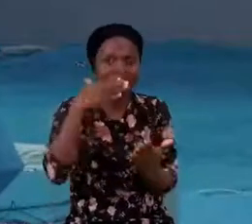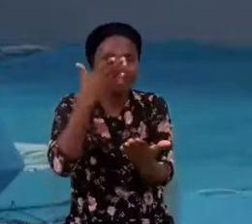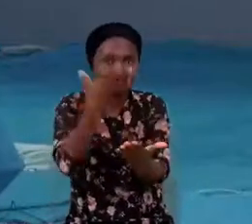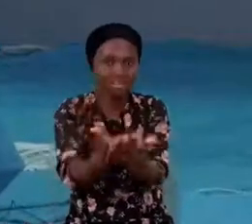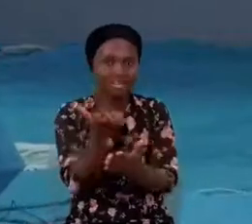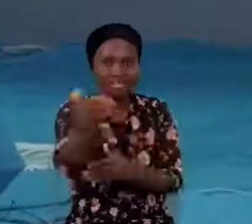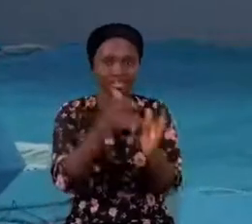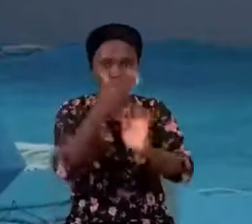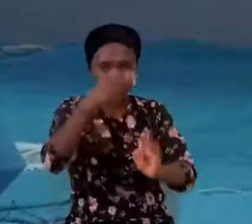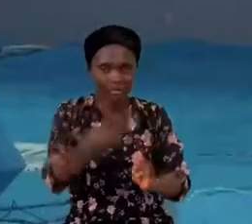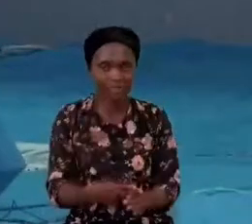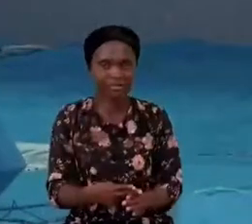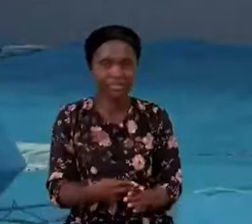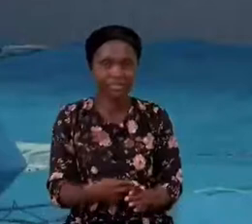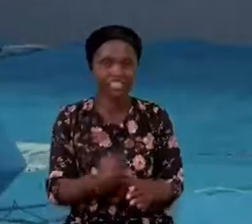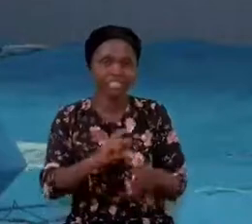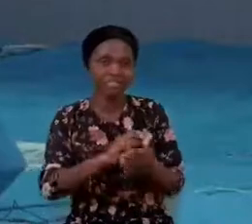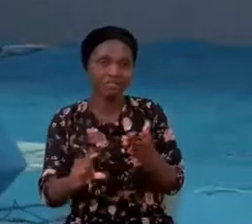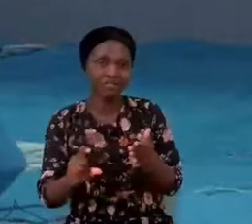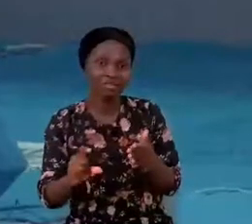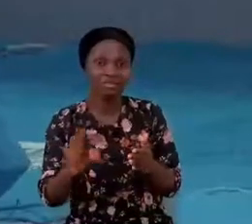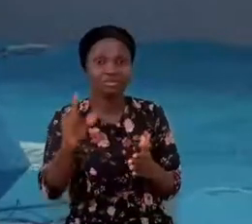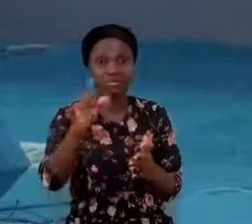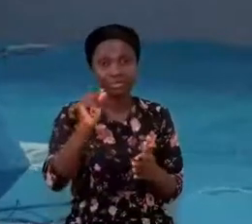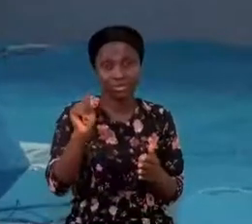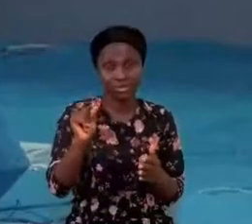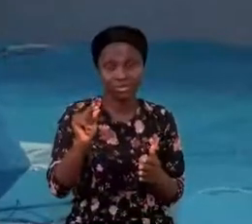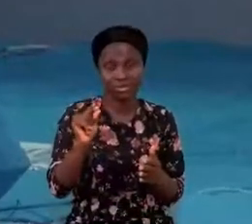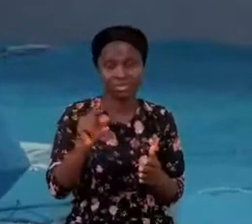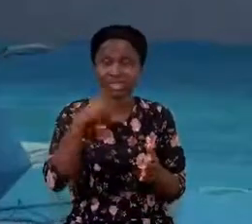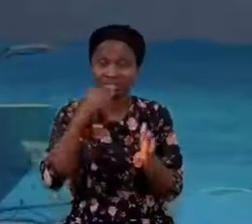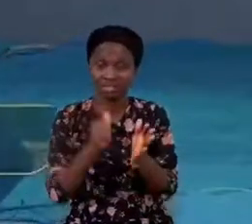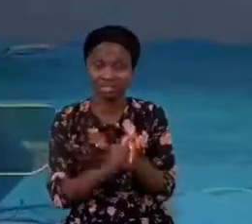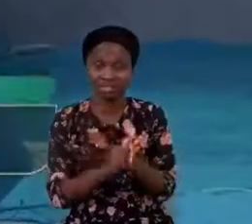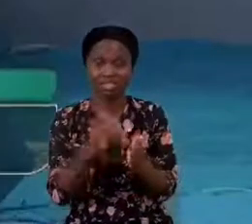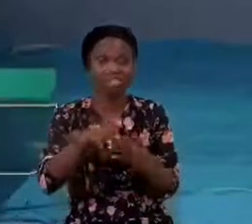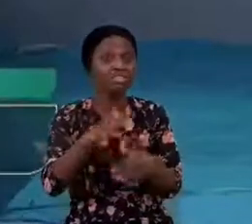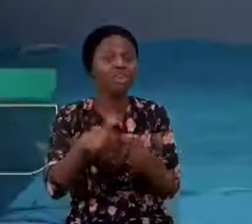Sur tous les sujets, tous les objets qui réclamaient de la sagesse et de l'intelligence.